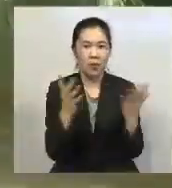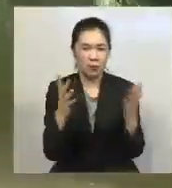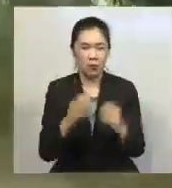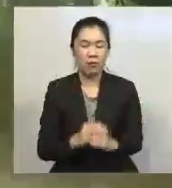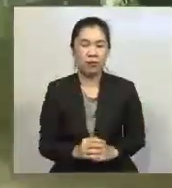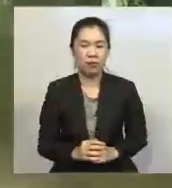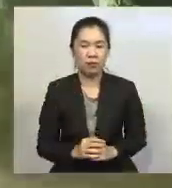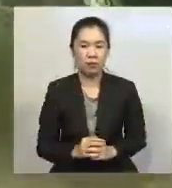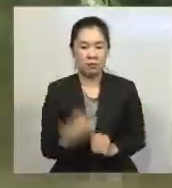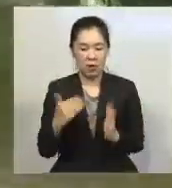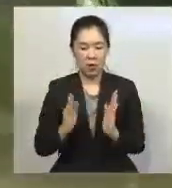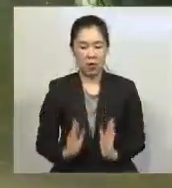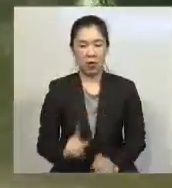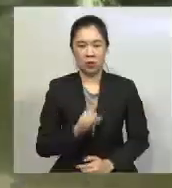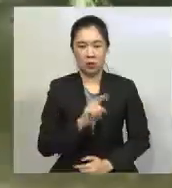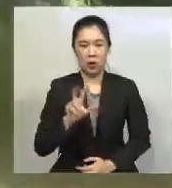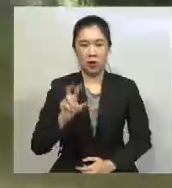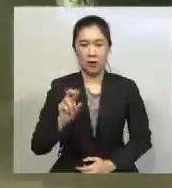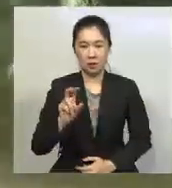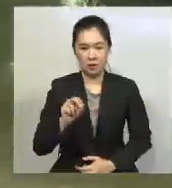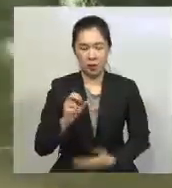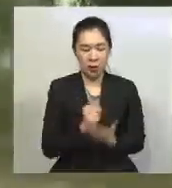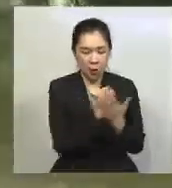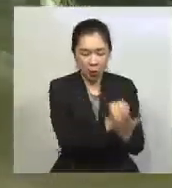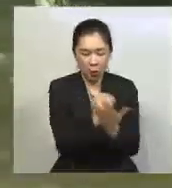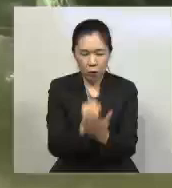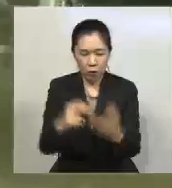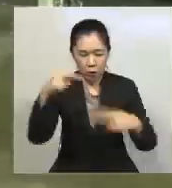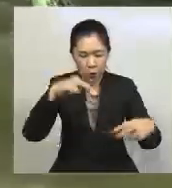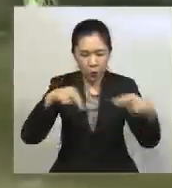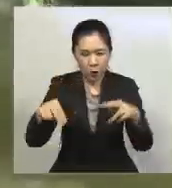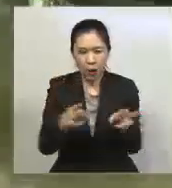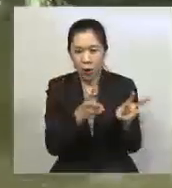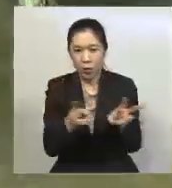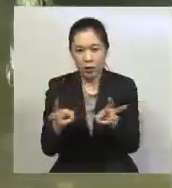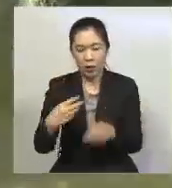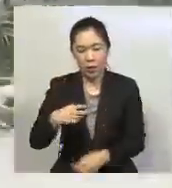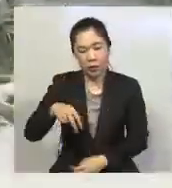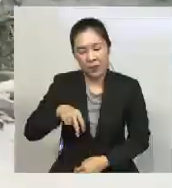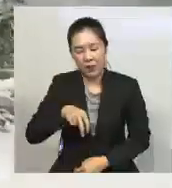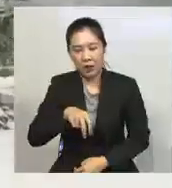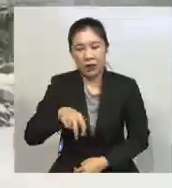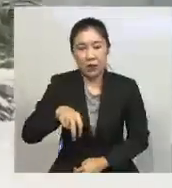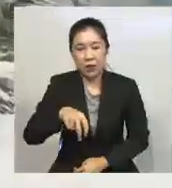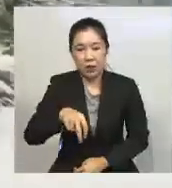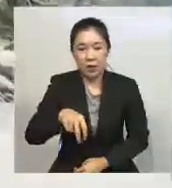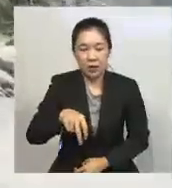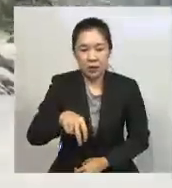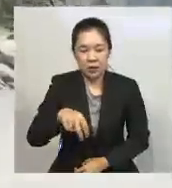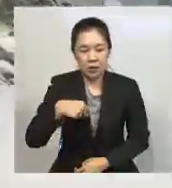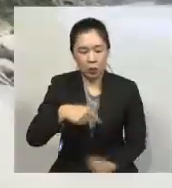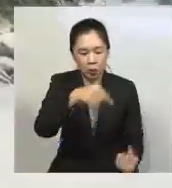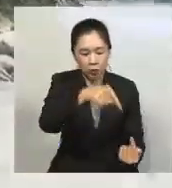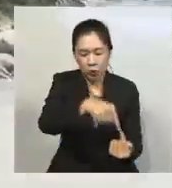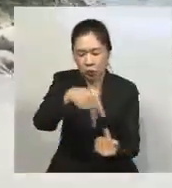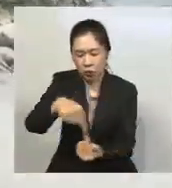องส่วนท้องถิ่นเกือบ130นายบูรณาการการค้นหาใช้วิธีการเดินเท้าแบบที่คุณผู้ชมเห็นเนี่ยค่ะเดินไปต